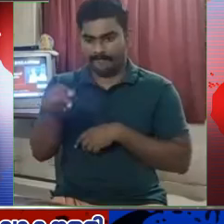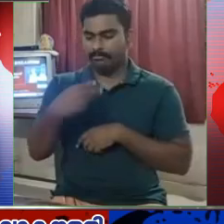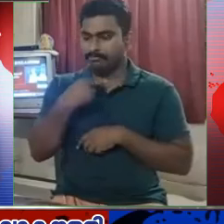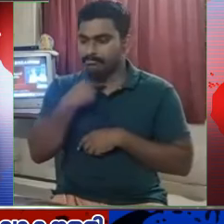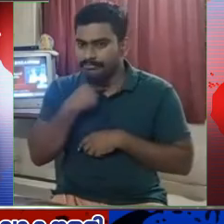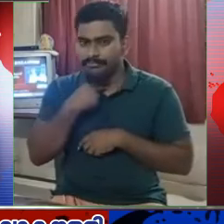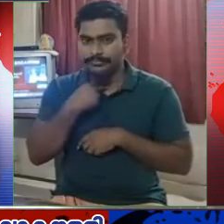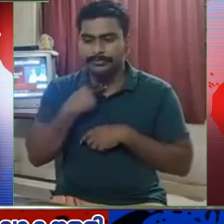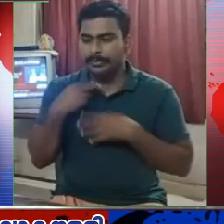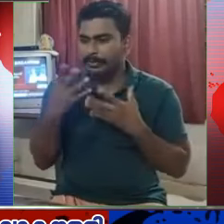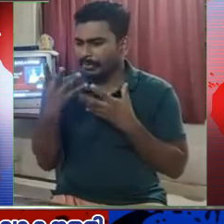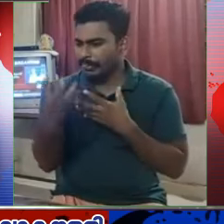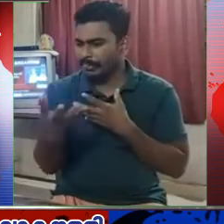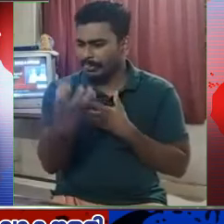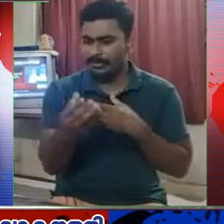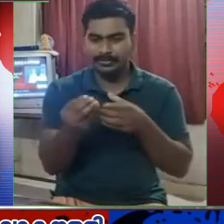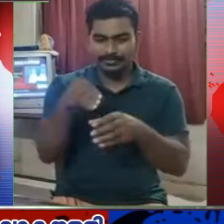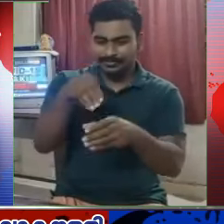ഒഴിവാക്കേണ്ടതായിട്ടുണ്ട്.